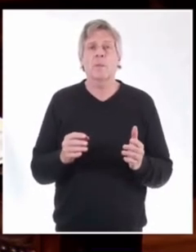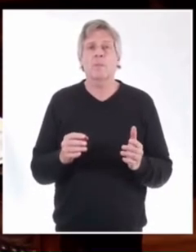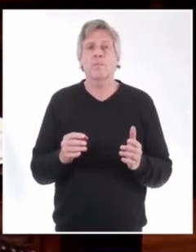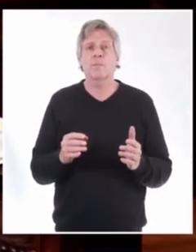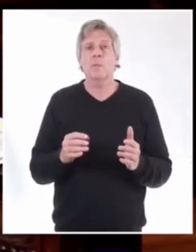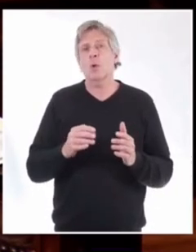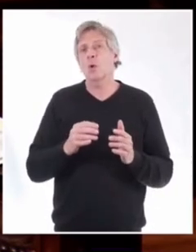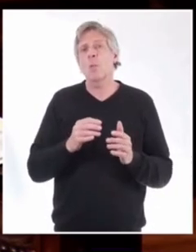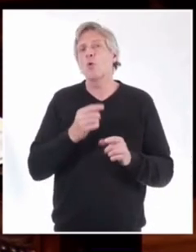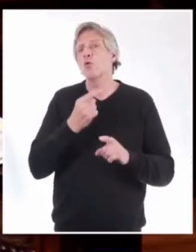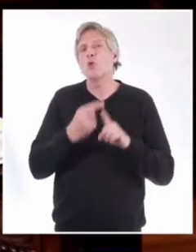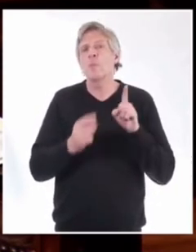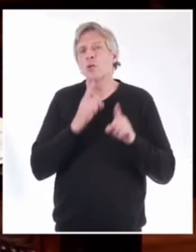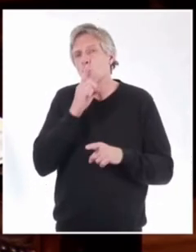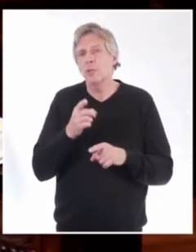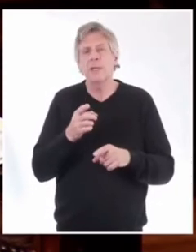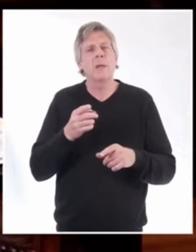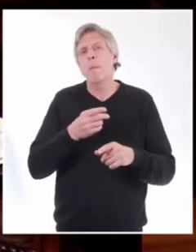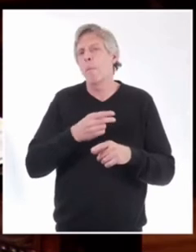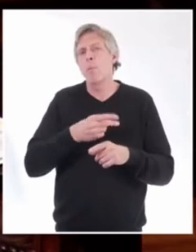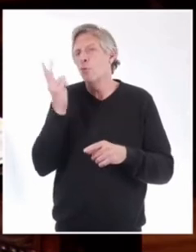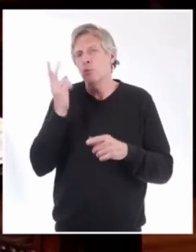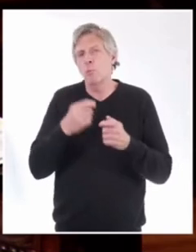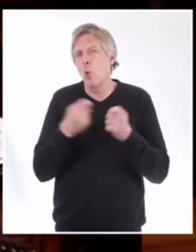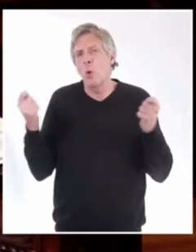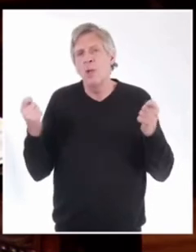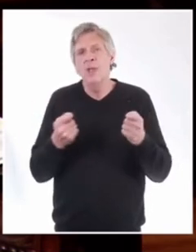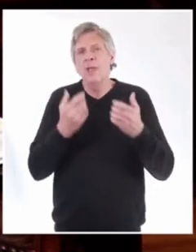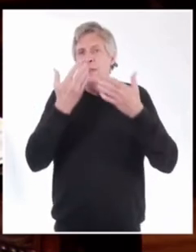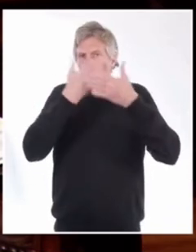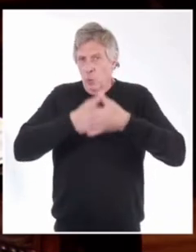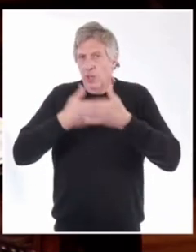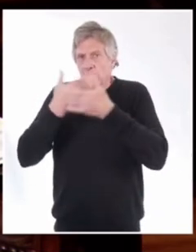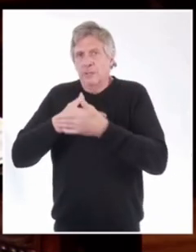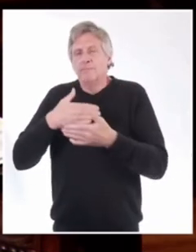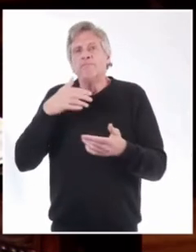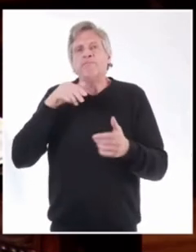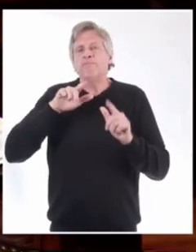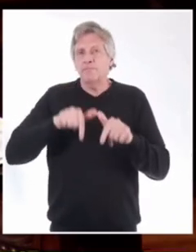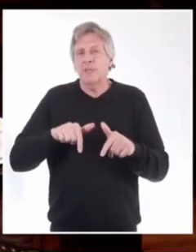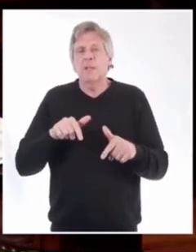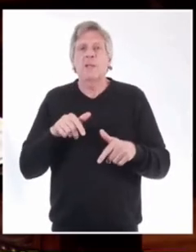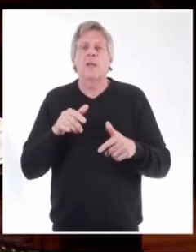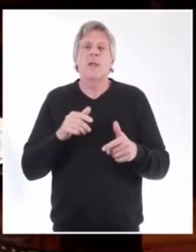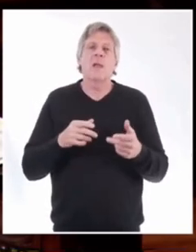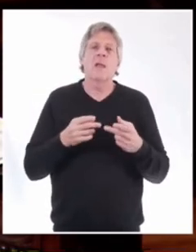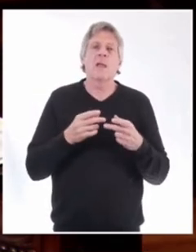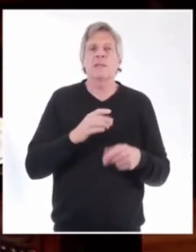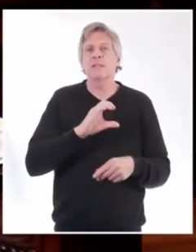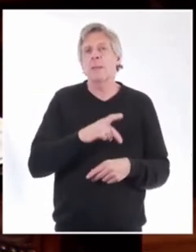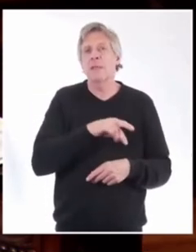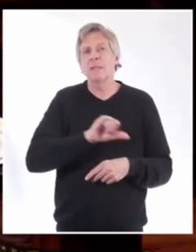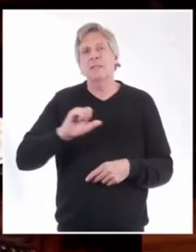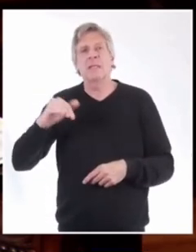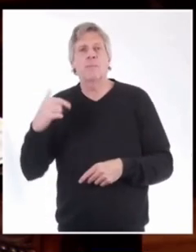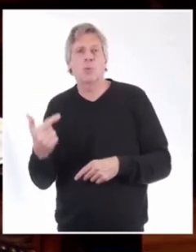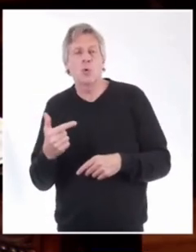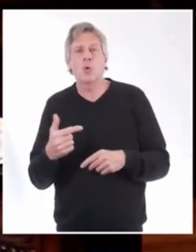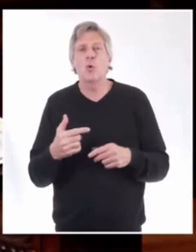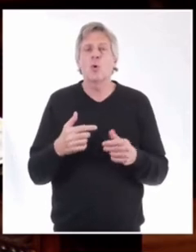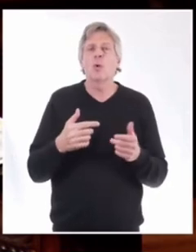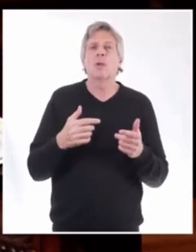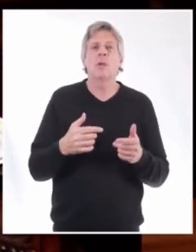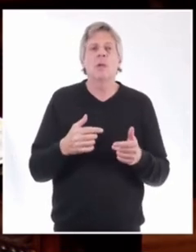d'une demi-journée avec des nuitées qui sont organisées par la ville de Bordeaux pour les écoles élémentaires autour des thématiques